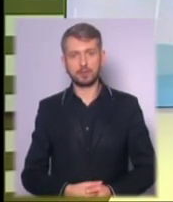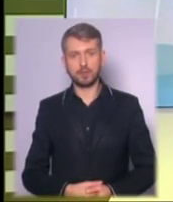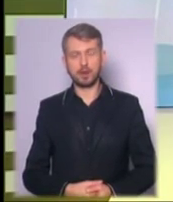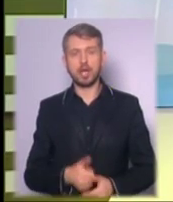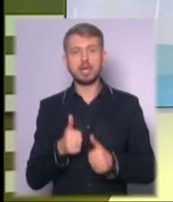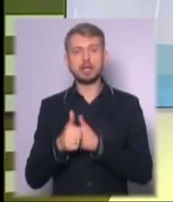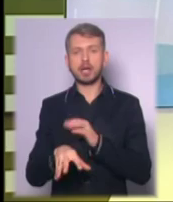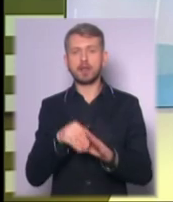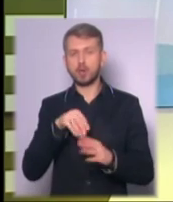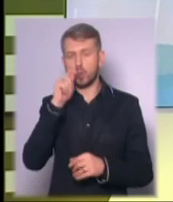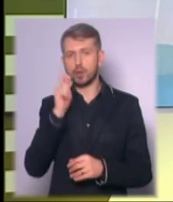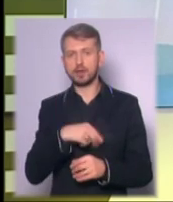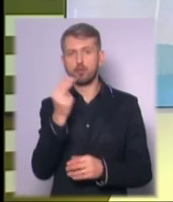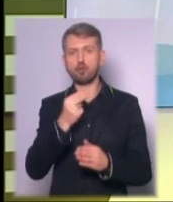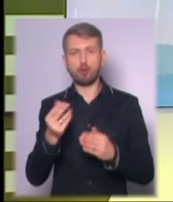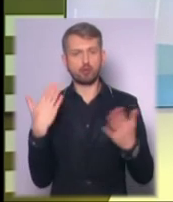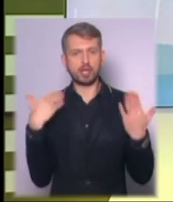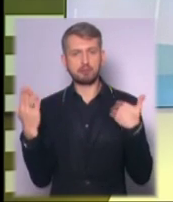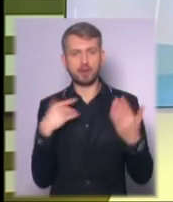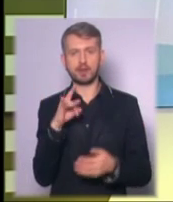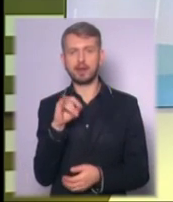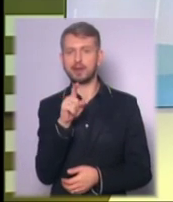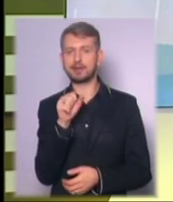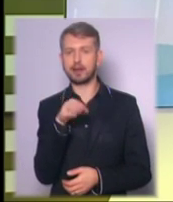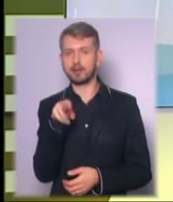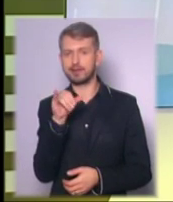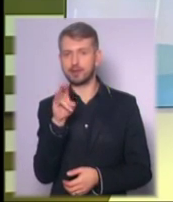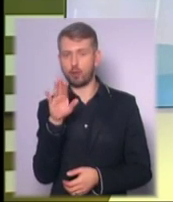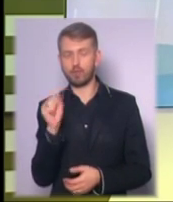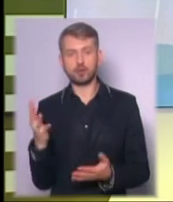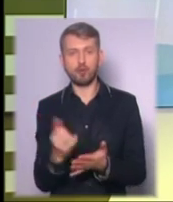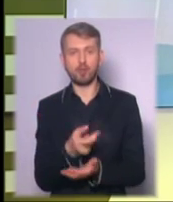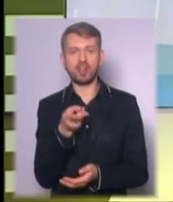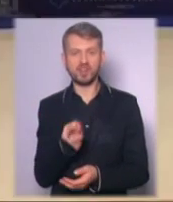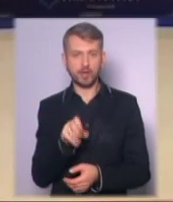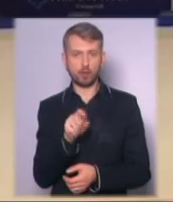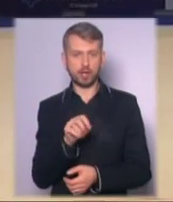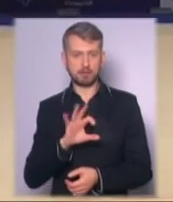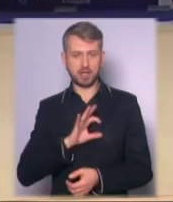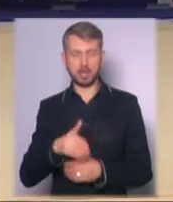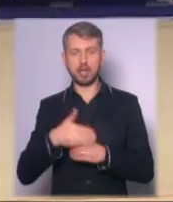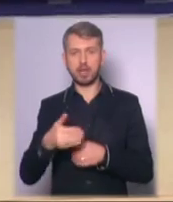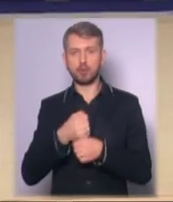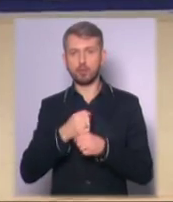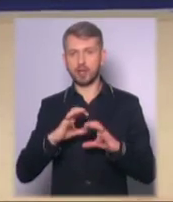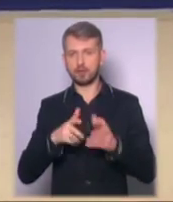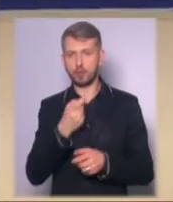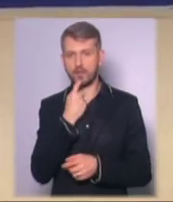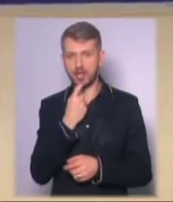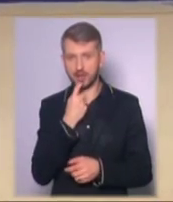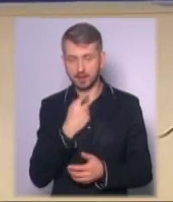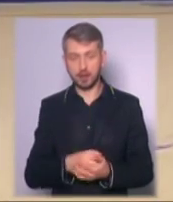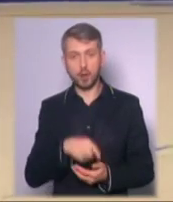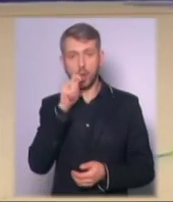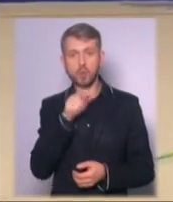Лідерка збірної України з художньої гімнастики Ганна Різадінова здобула 2 золоті медалі на етапі Кубка світу у Фінляндії. Українка